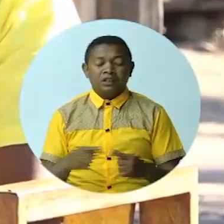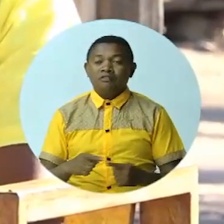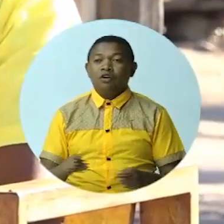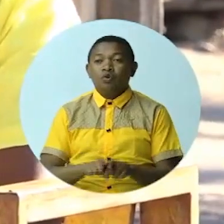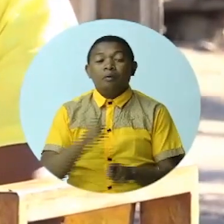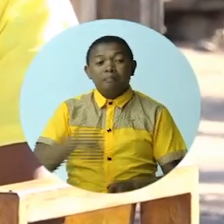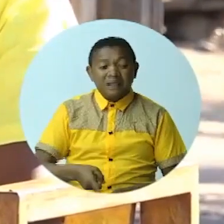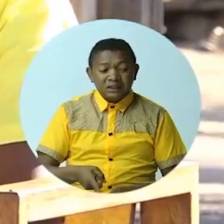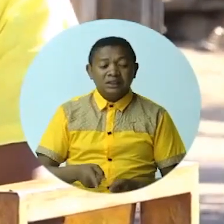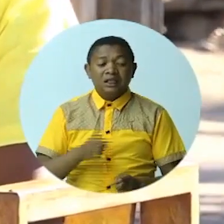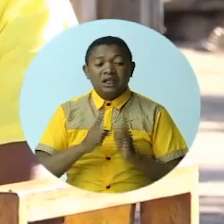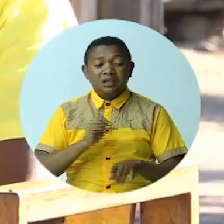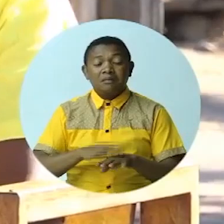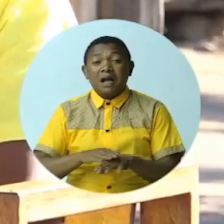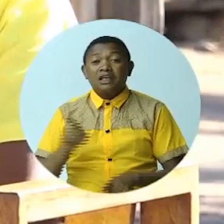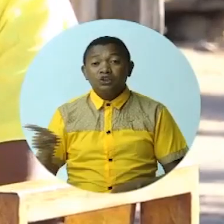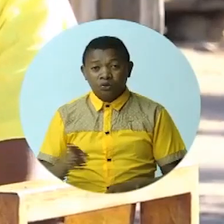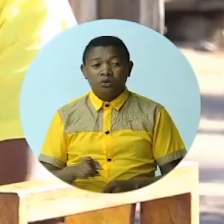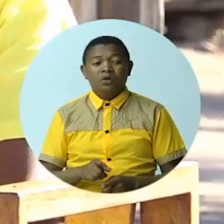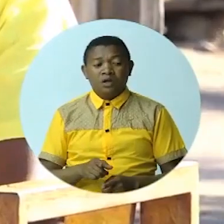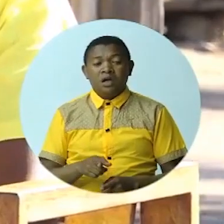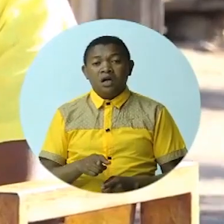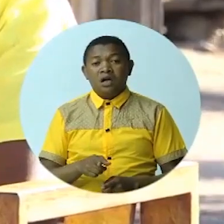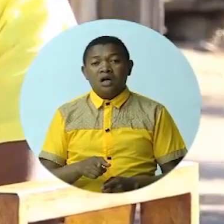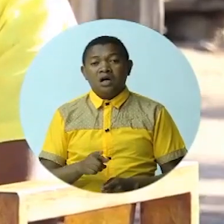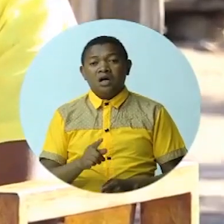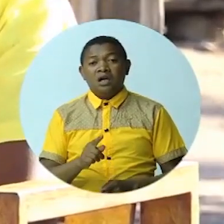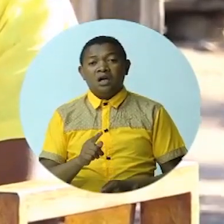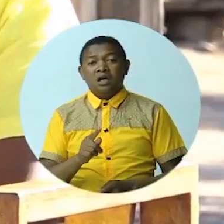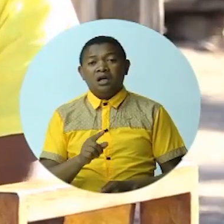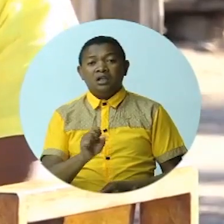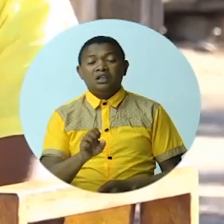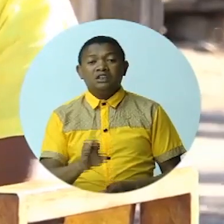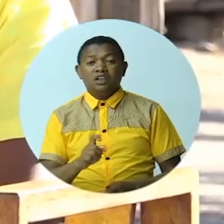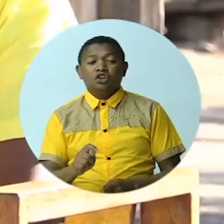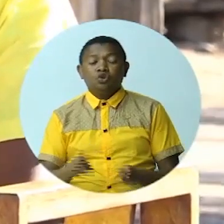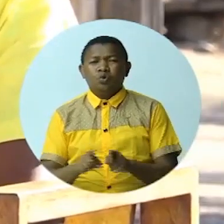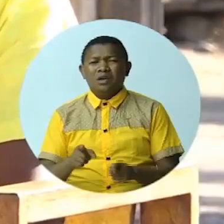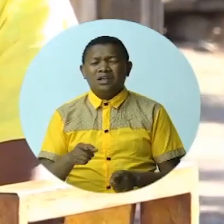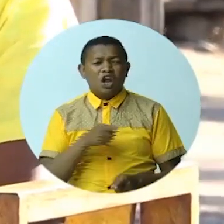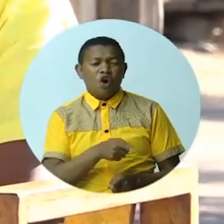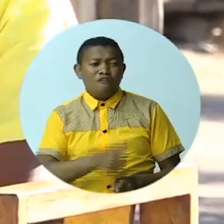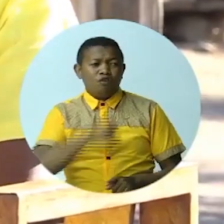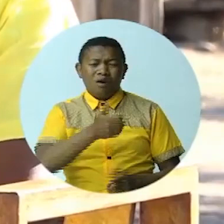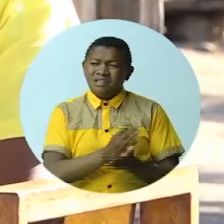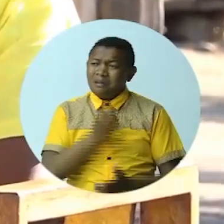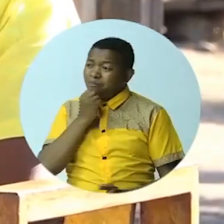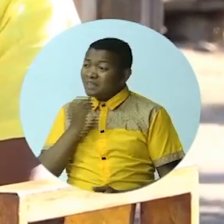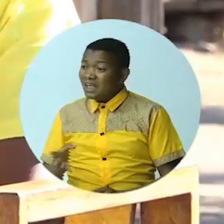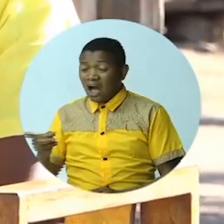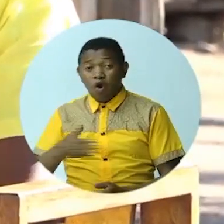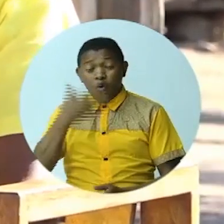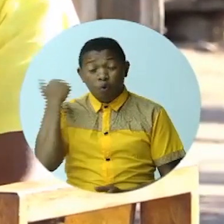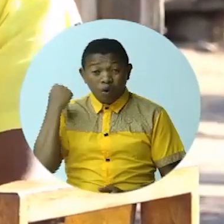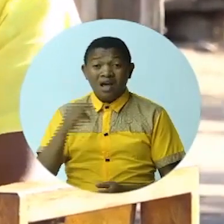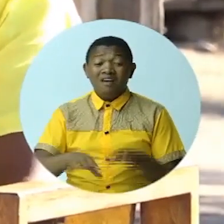nisy fotoana ihany ianao nresaka tamin'ny olom-boafidy mahakasika azy io fa tsara raha mba azavaina amin'ny olona. Dia tiako apetraka ihany koa ny Andriamatoa Filo a